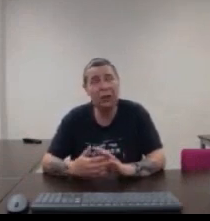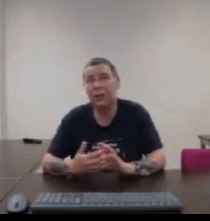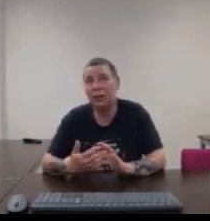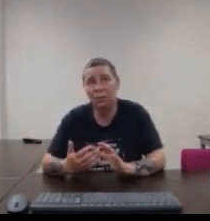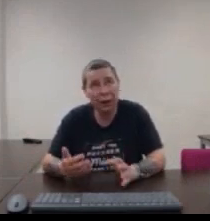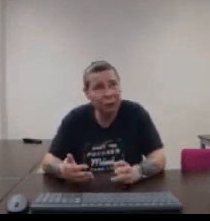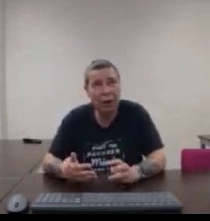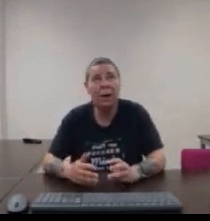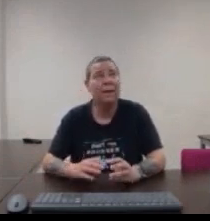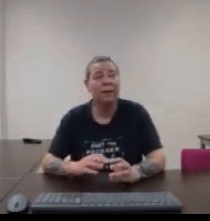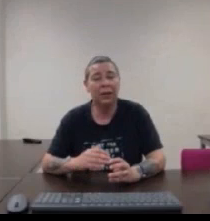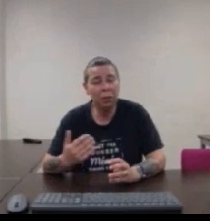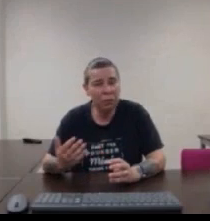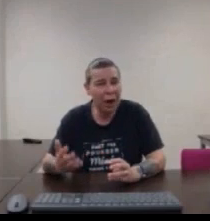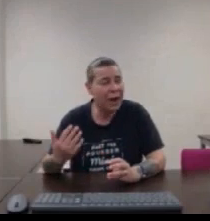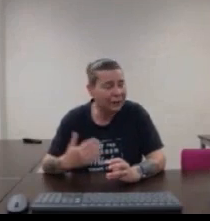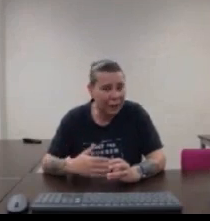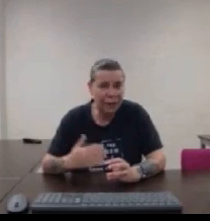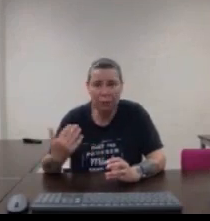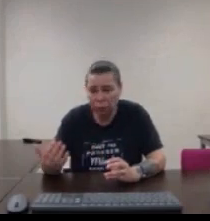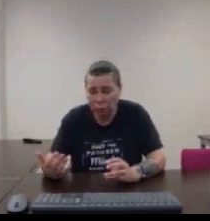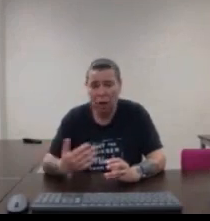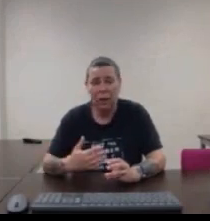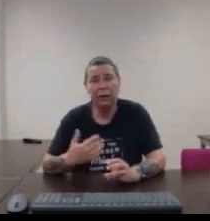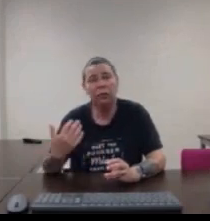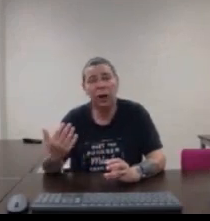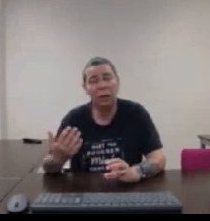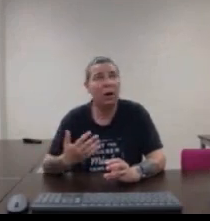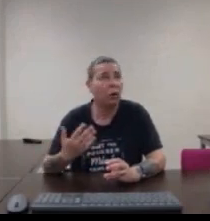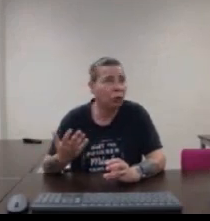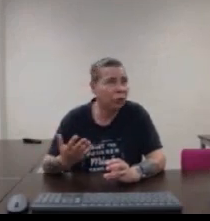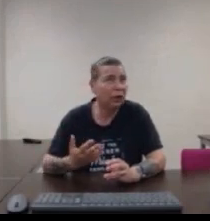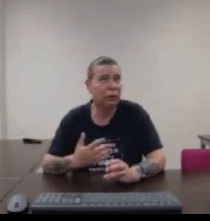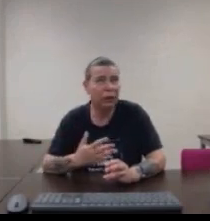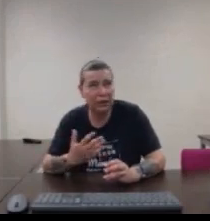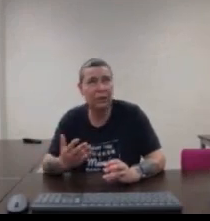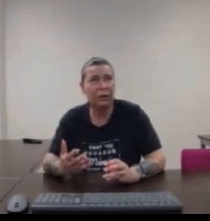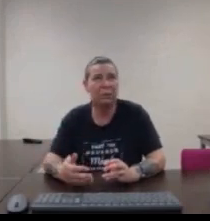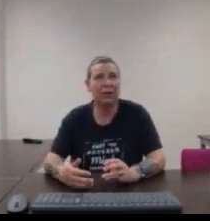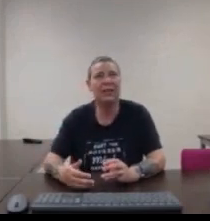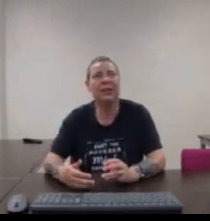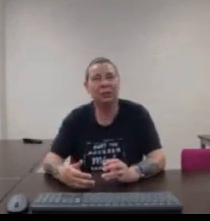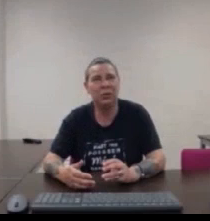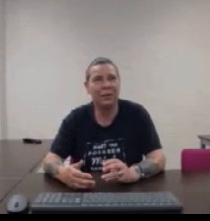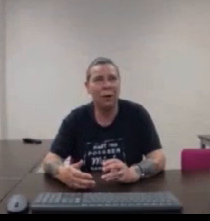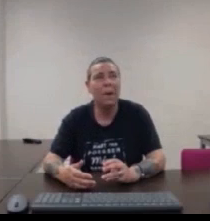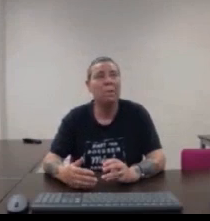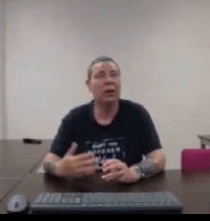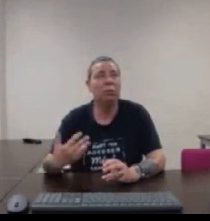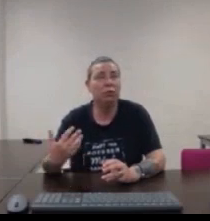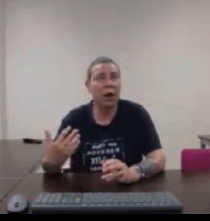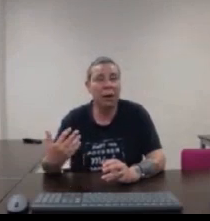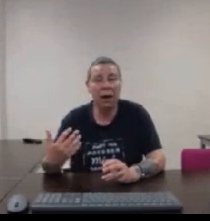l'avez compris, j'ai déjà dit plein de fois, c'est de pouvoir alterner les postures et de pouvoir, entre autres, faire des pauses actives, ça faisait partie des questions juste